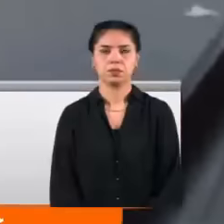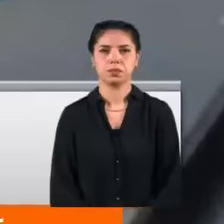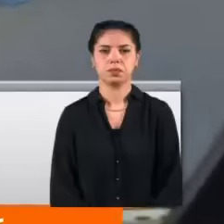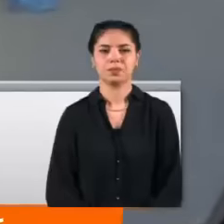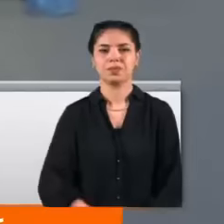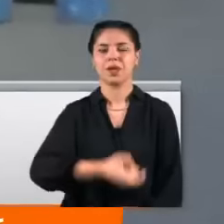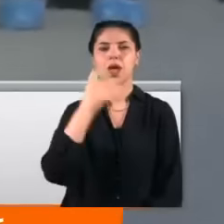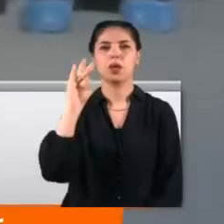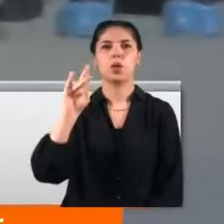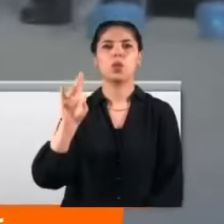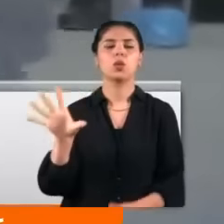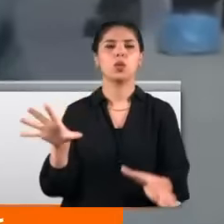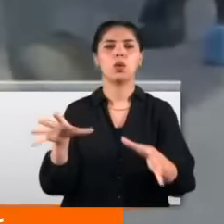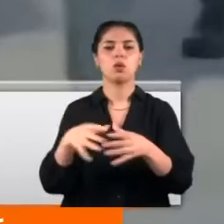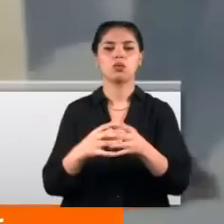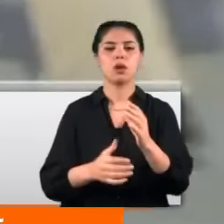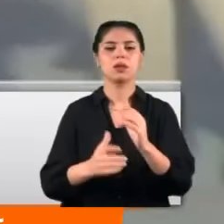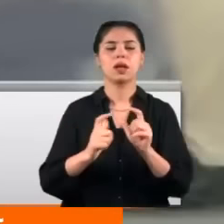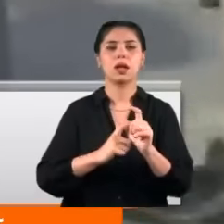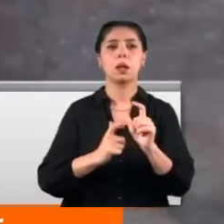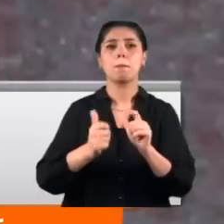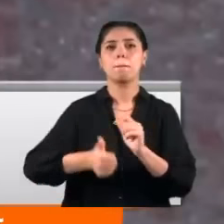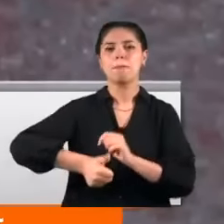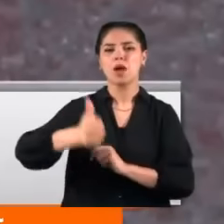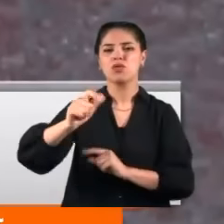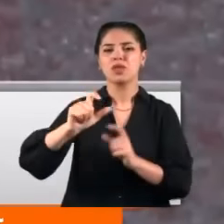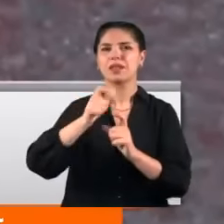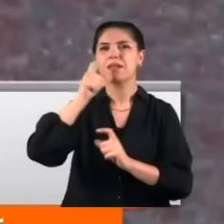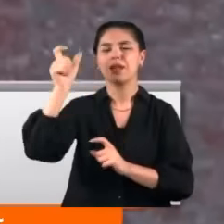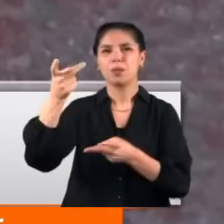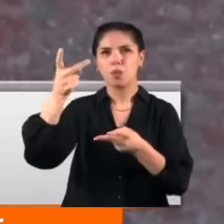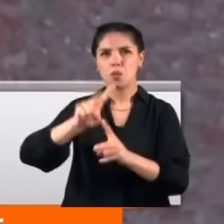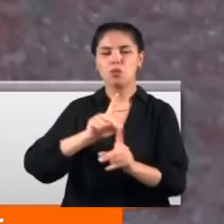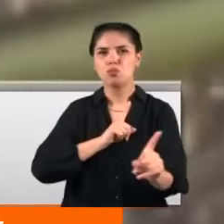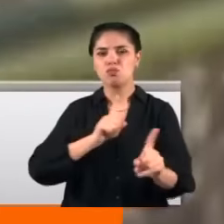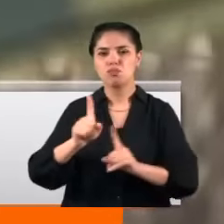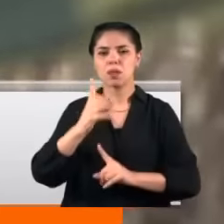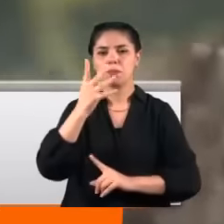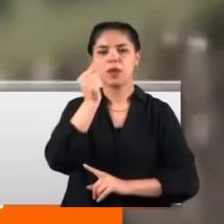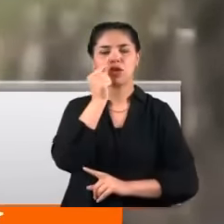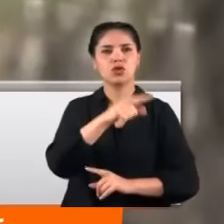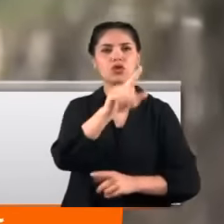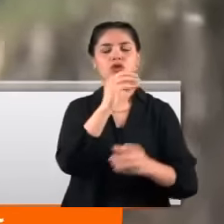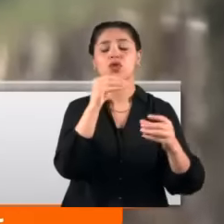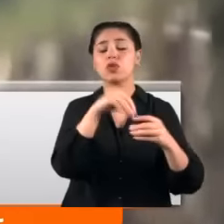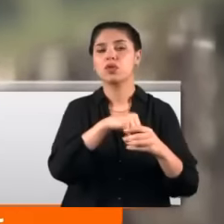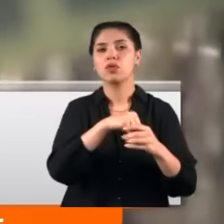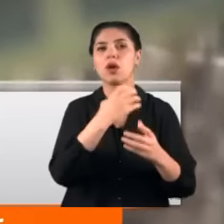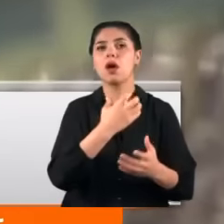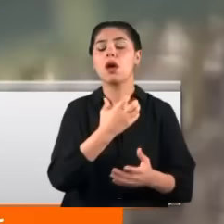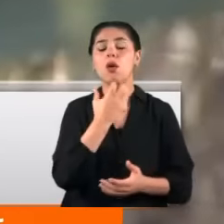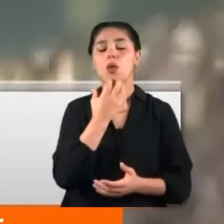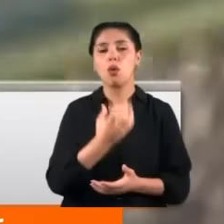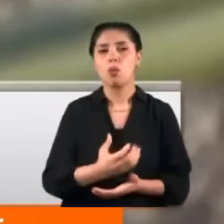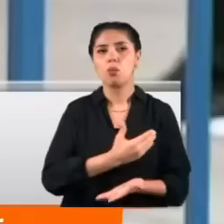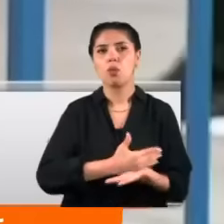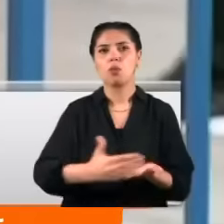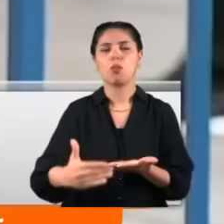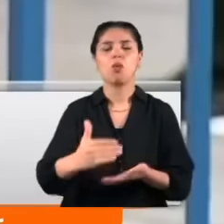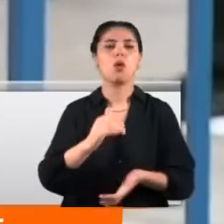Eski Ülke Ocakları Başkanı Sinan Ateş'in öldürülmesi davasında 5 sanık için ağırlaştırılmış müebbet hapis cezası